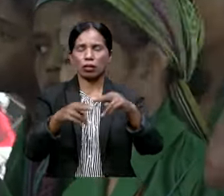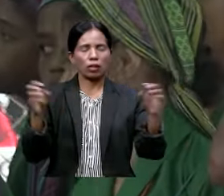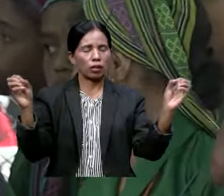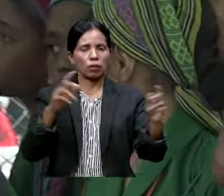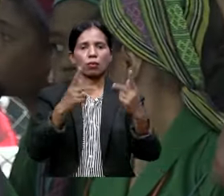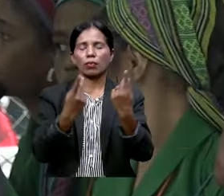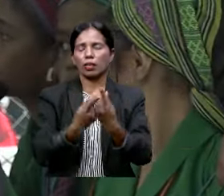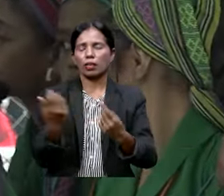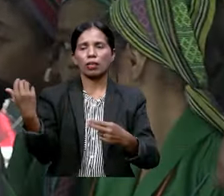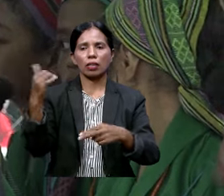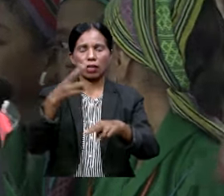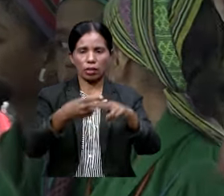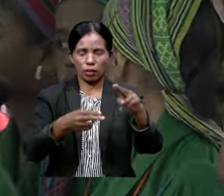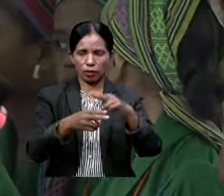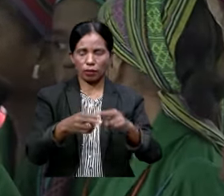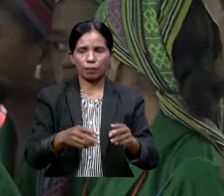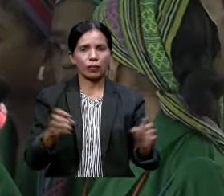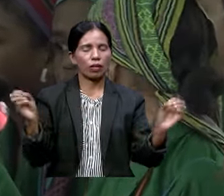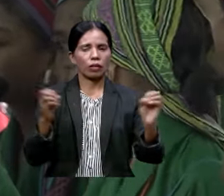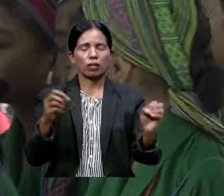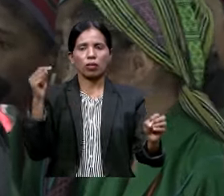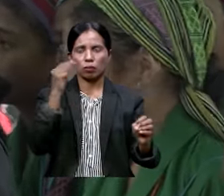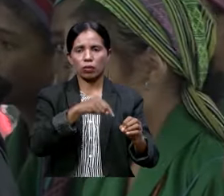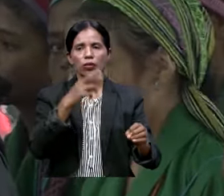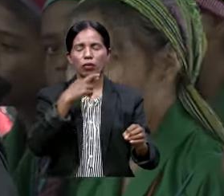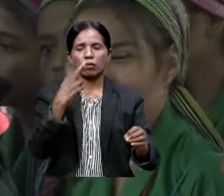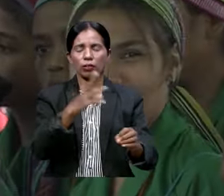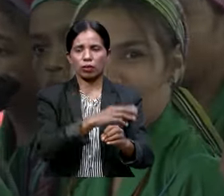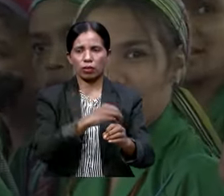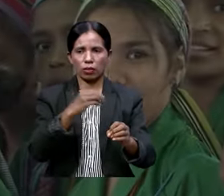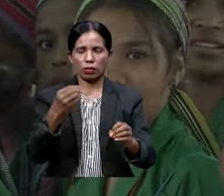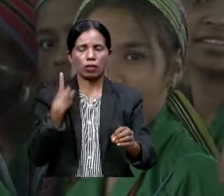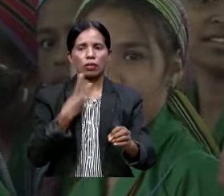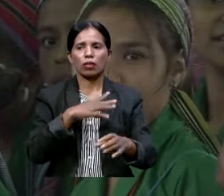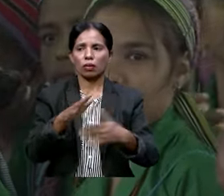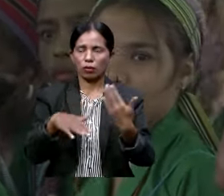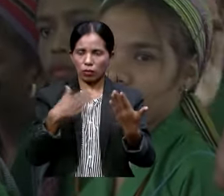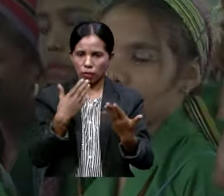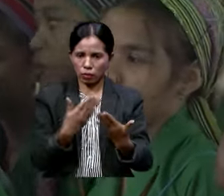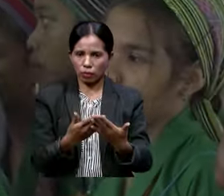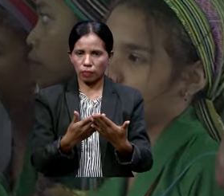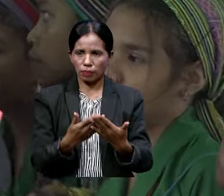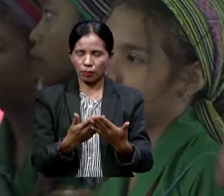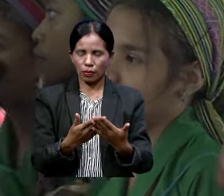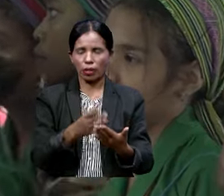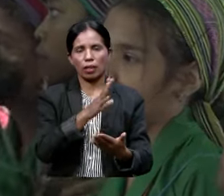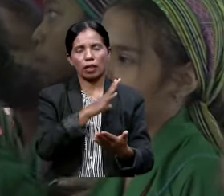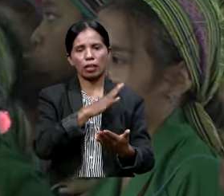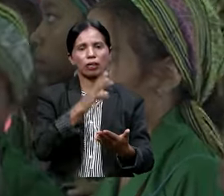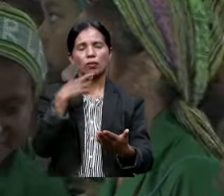limang. Selain manipulasaun fos, presu fos, ita hotu depende ba